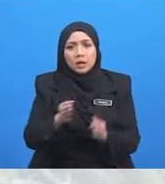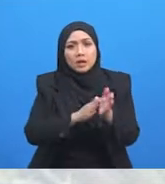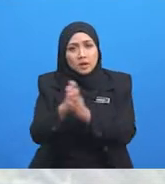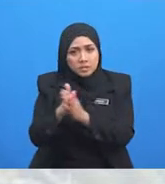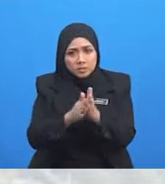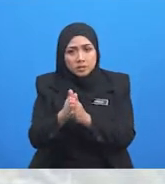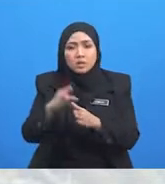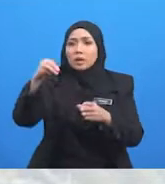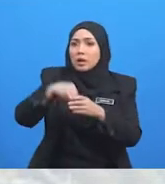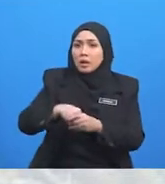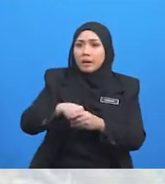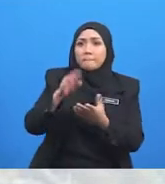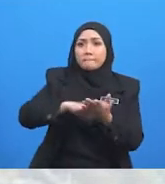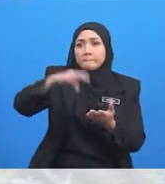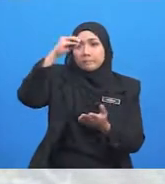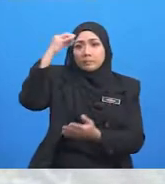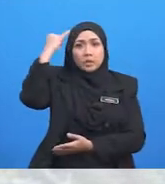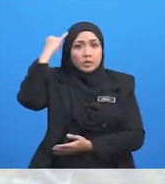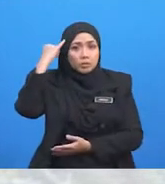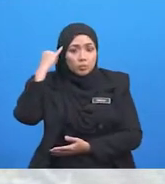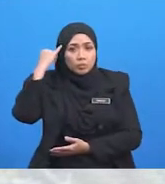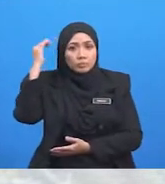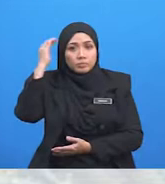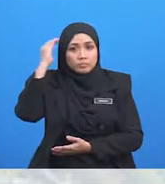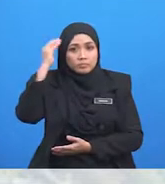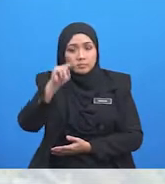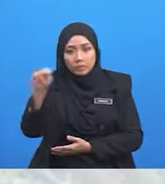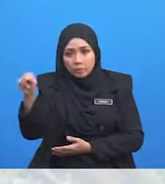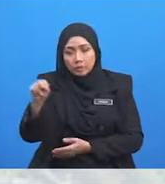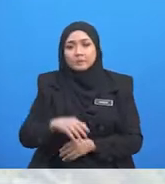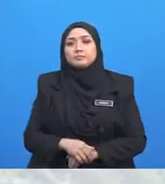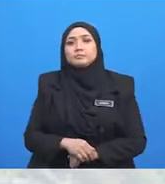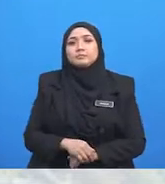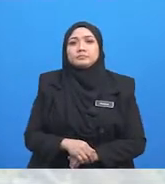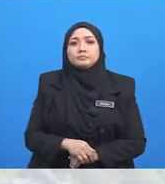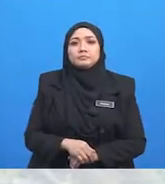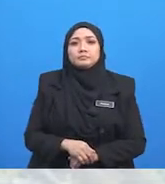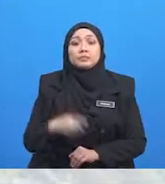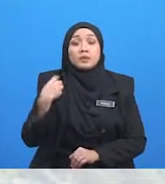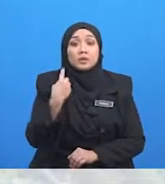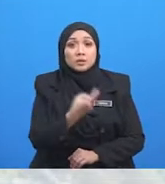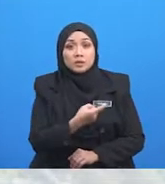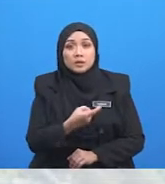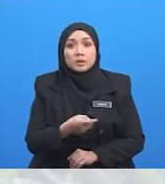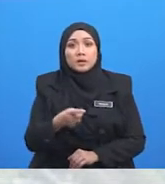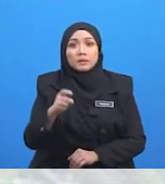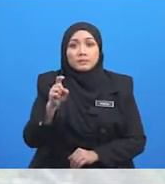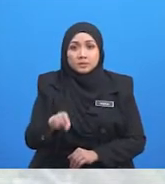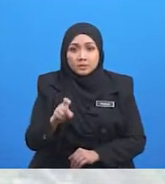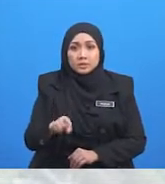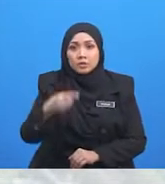rajin dalam menuntut ilmu pengetahuan. Seterusnya, kita